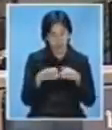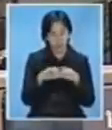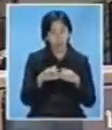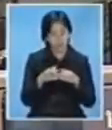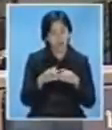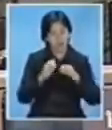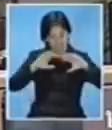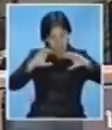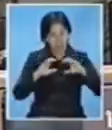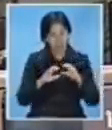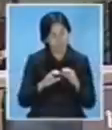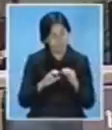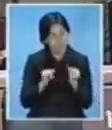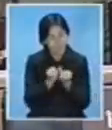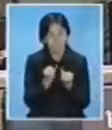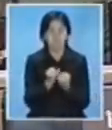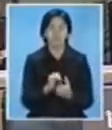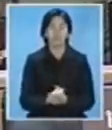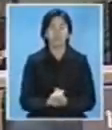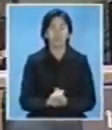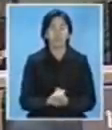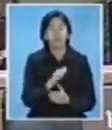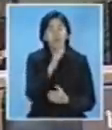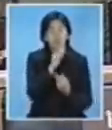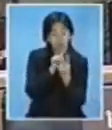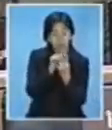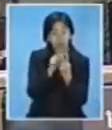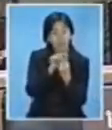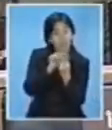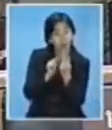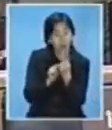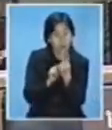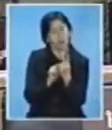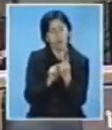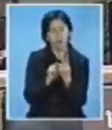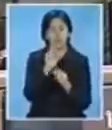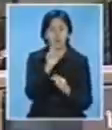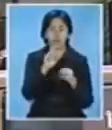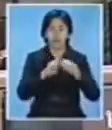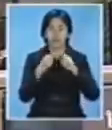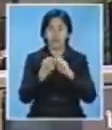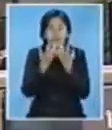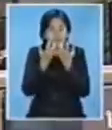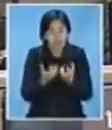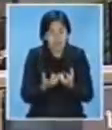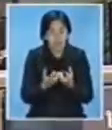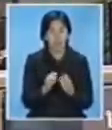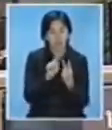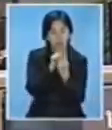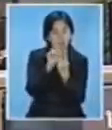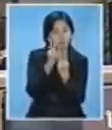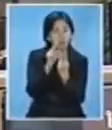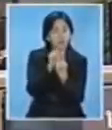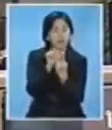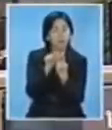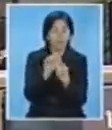บาลแม้เป็นอย่างใดอย่างหนึ่งเพียงอย่างเดียวก็เป็นเรื่องใหญ่แล้วนี่ท่านเป็นทั้งสองอย่างจึ